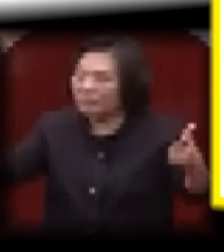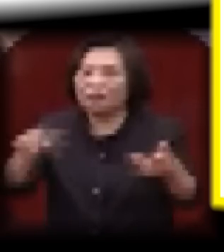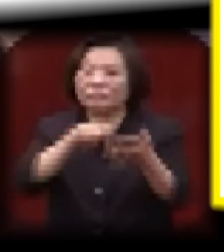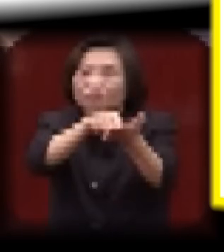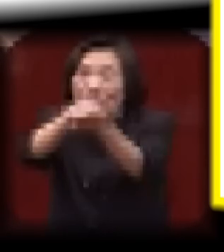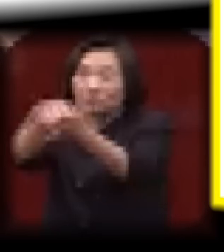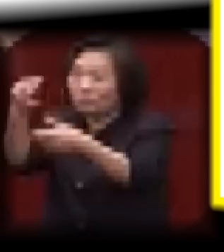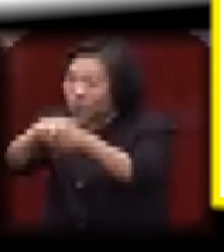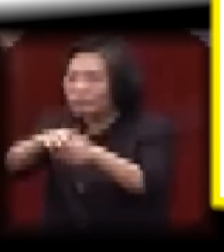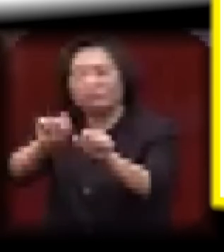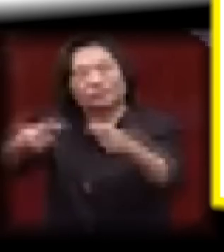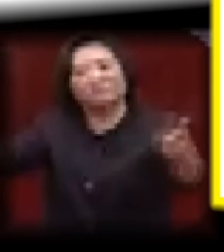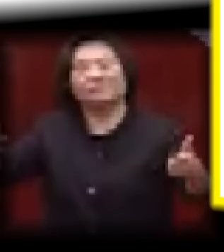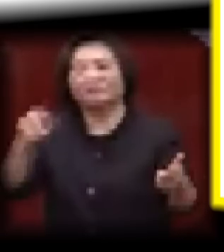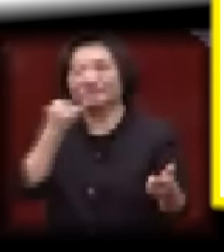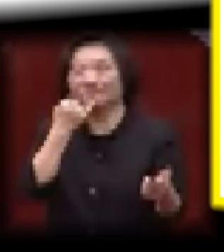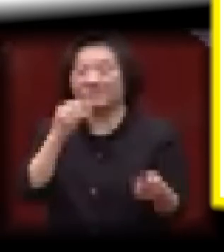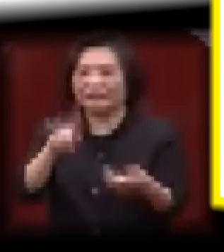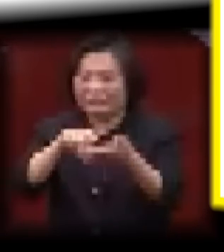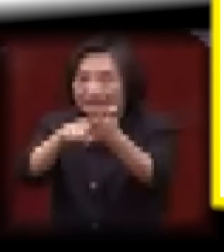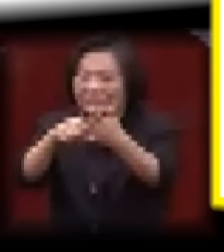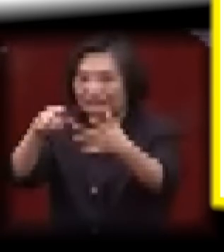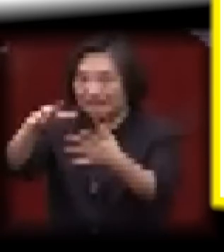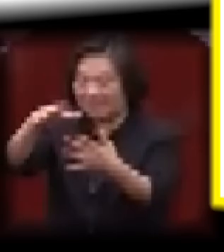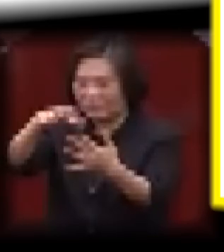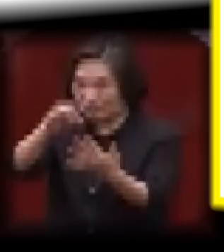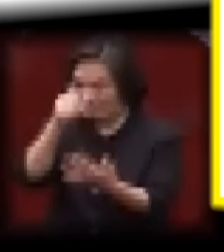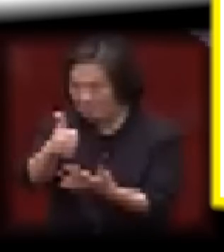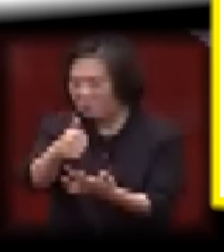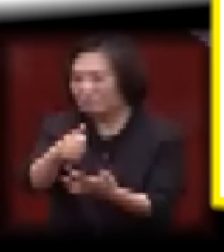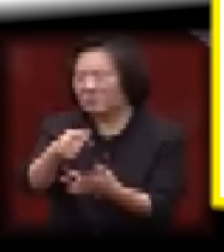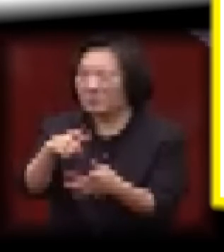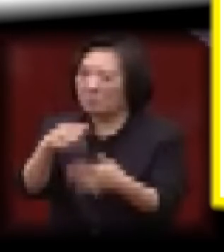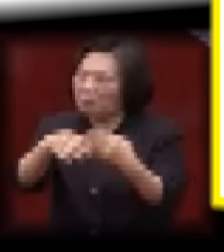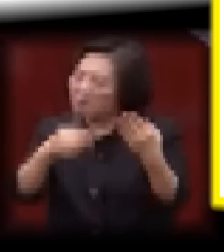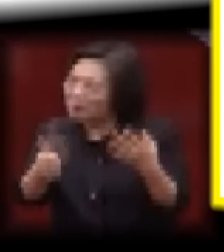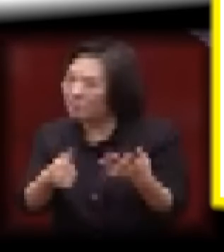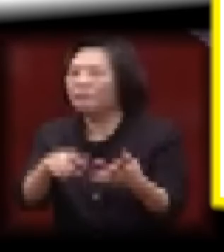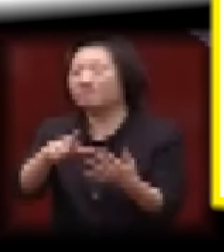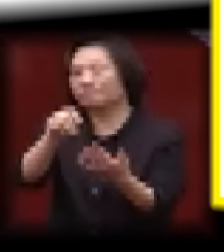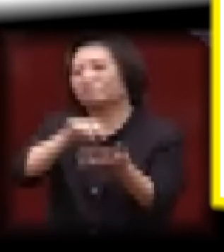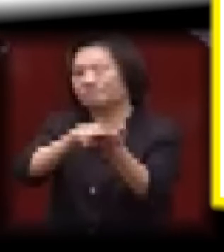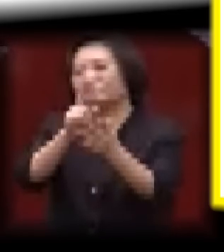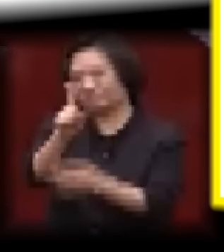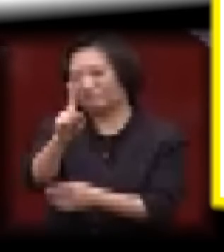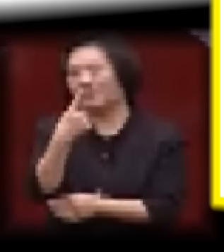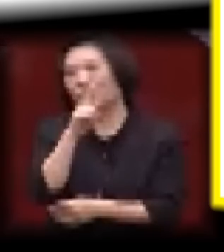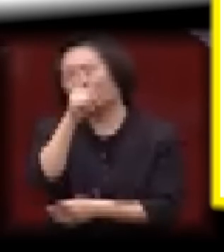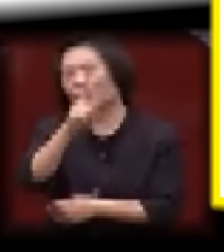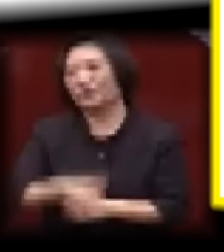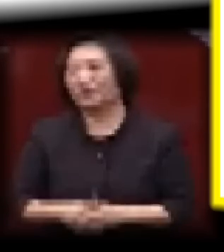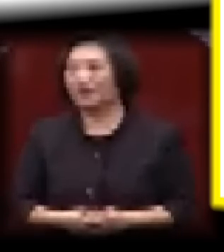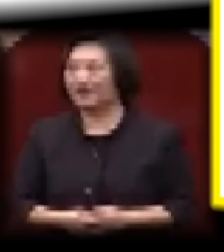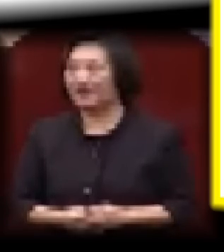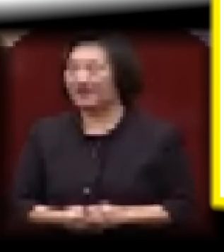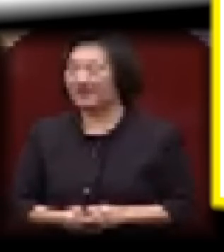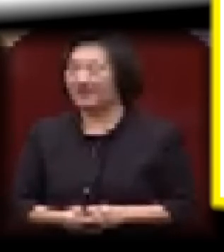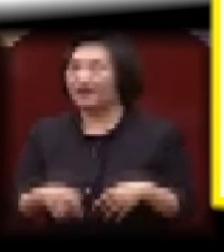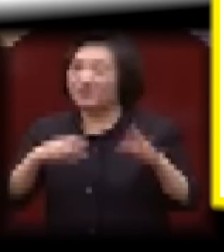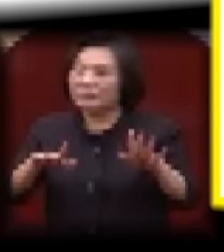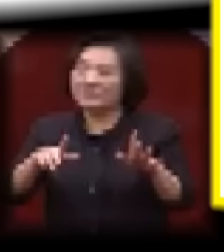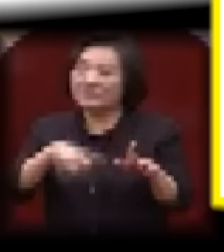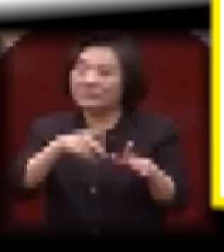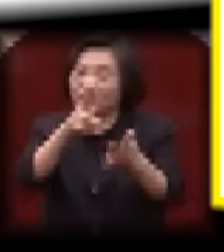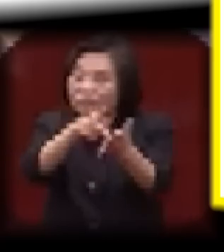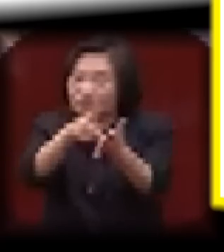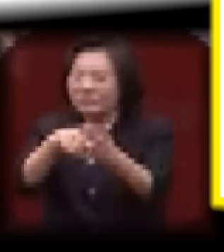的租金补贴，但是你只能申请一样 ，OK， 就这样。那原则上，我们将来说的公宅都是以市价的85折。有